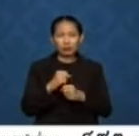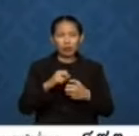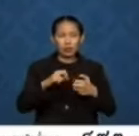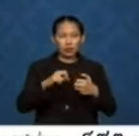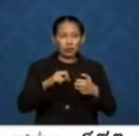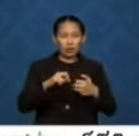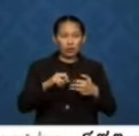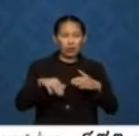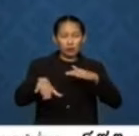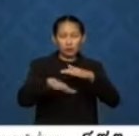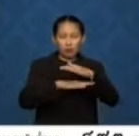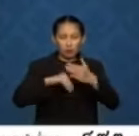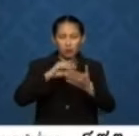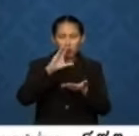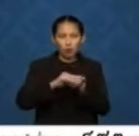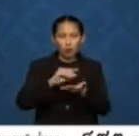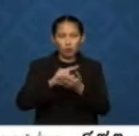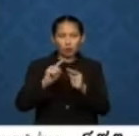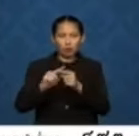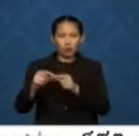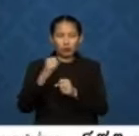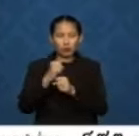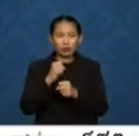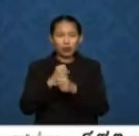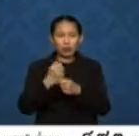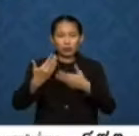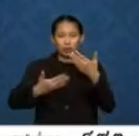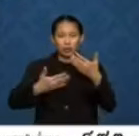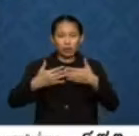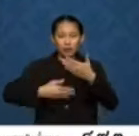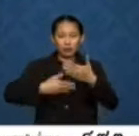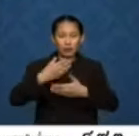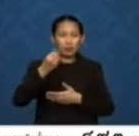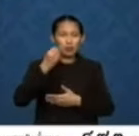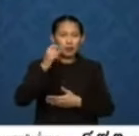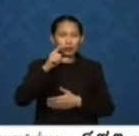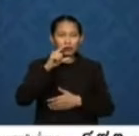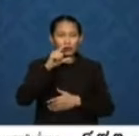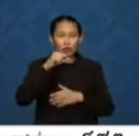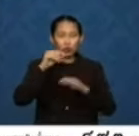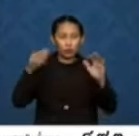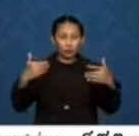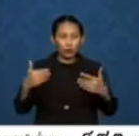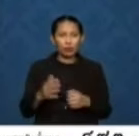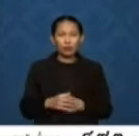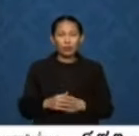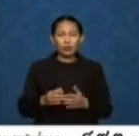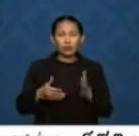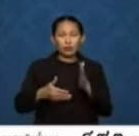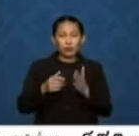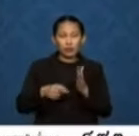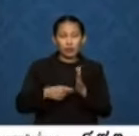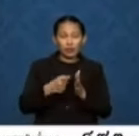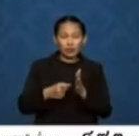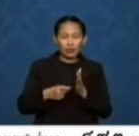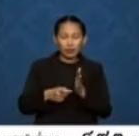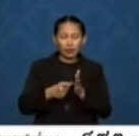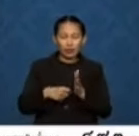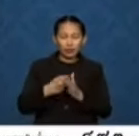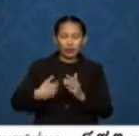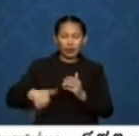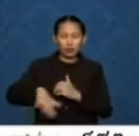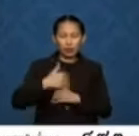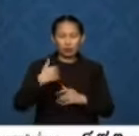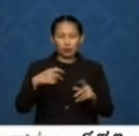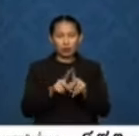ทำฐานข้อมูลค่ะสำหรับการประกอบกิจการบ้านนกให้รอบคอบด้วยเหตุนี้ค่ะการตั้งกรรมาธิการวิสามัญพิจารณ